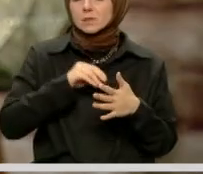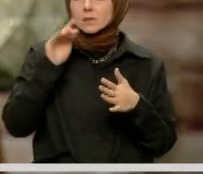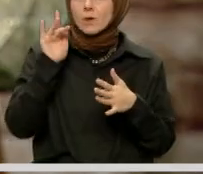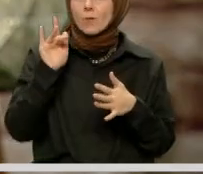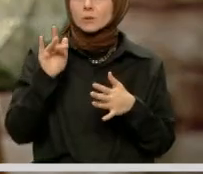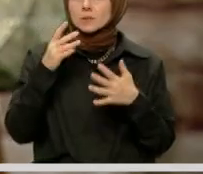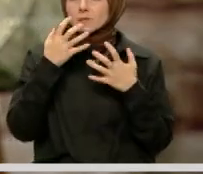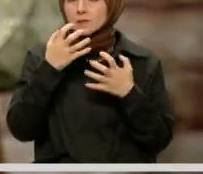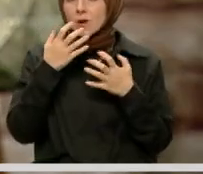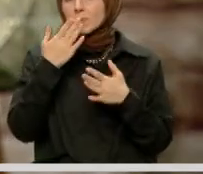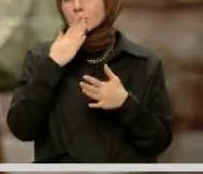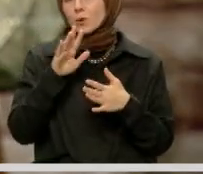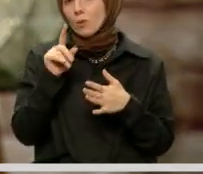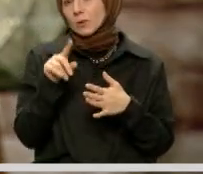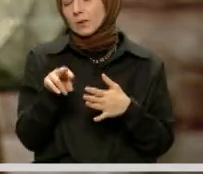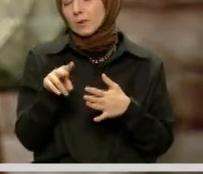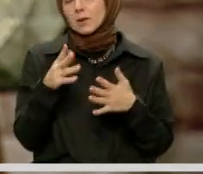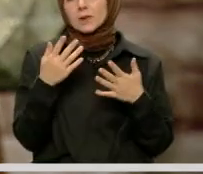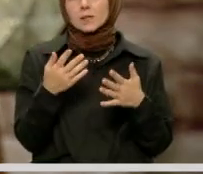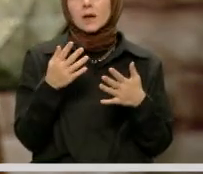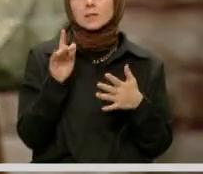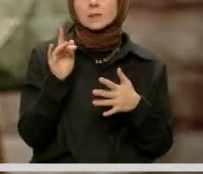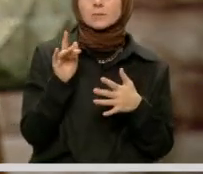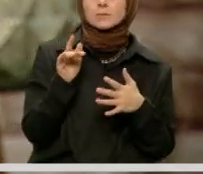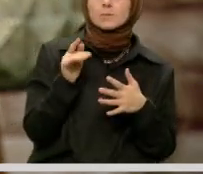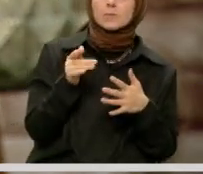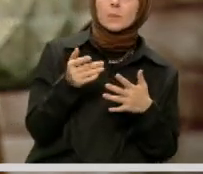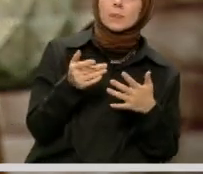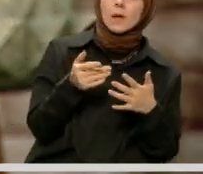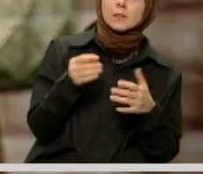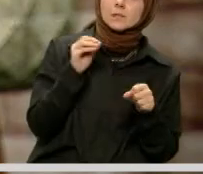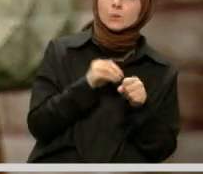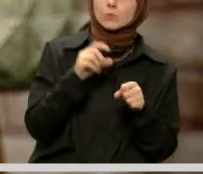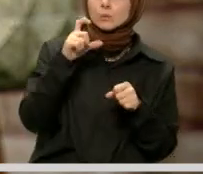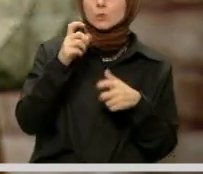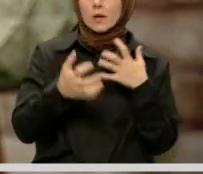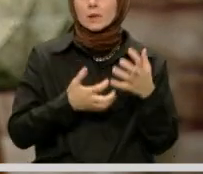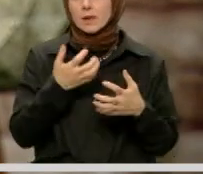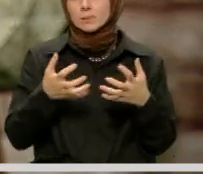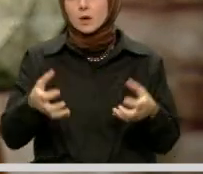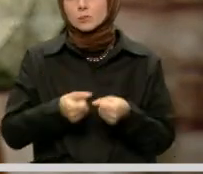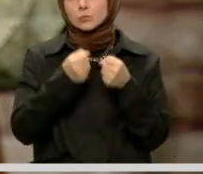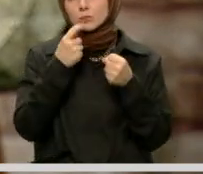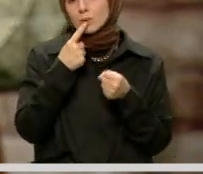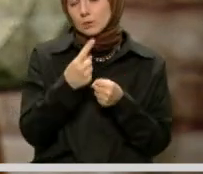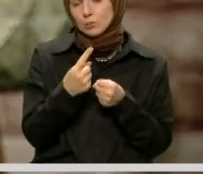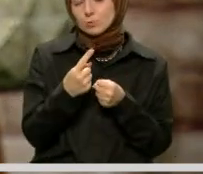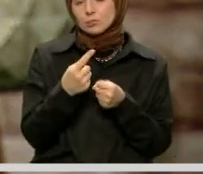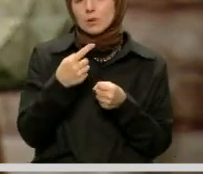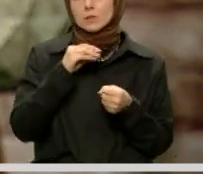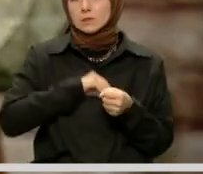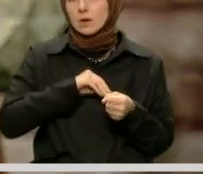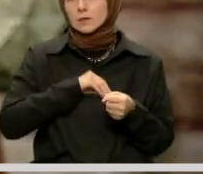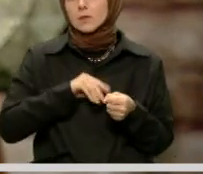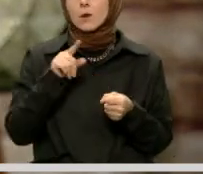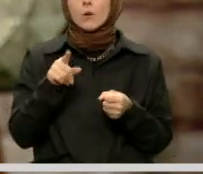Ortası mağfiret deyince başında ve sonunda evet. sanki mağfiret yokmuş gibi. Veya sonu cehennemden azat olma deyince sanki baş